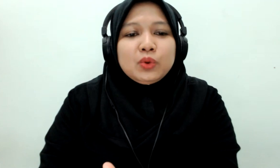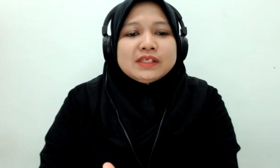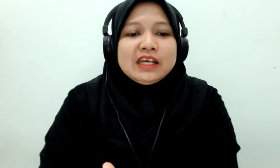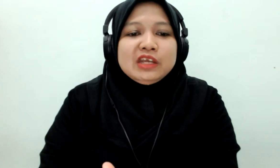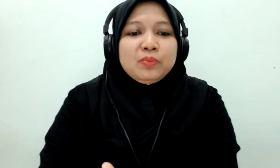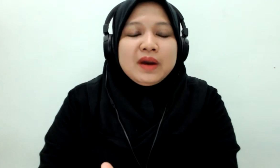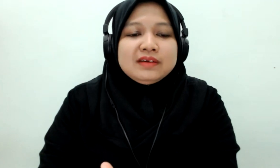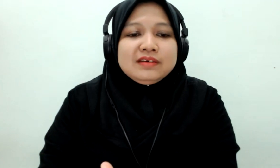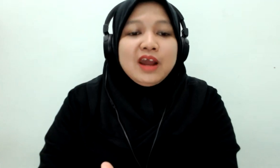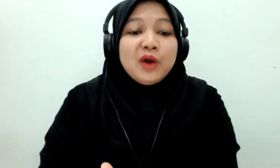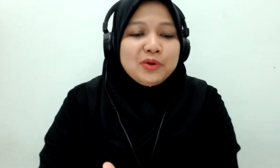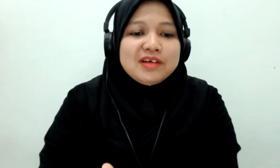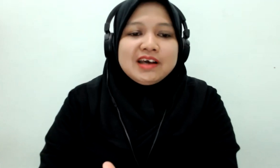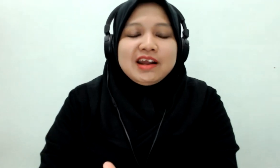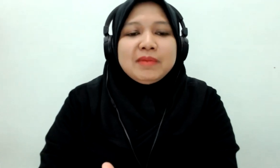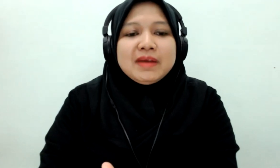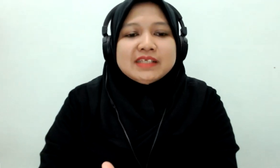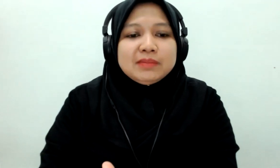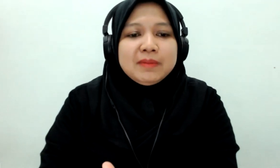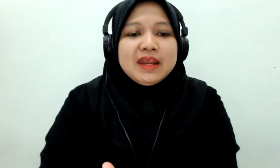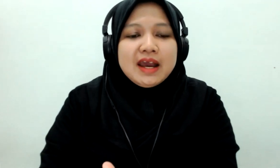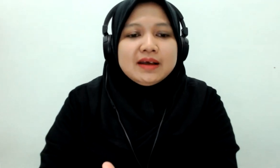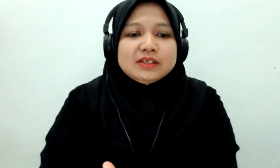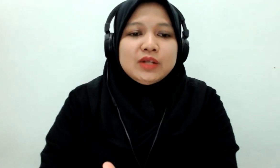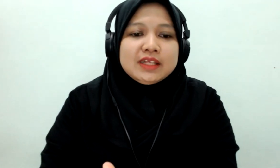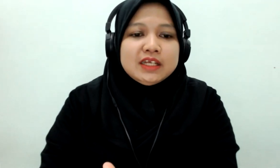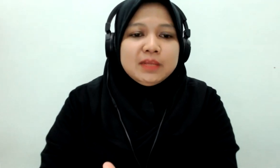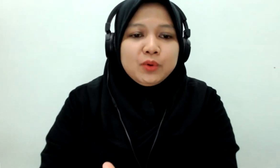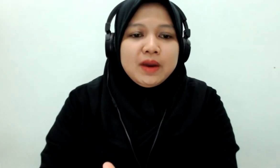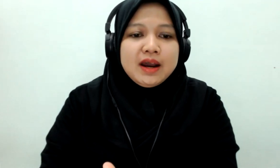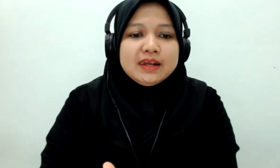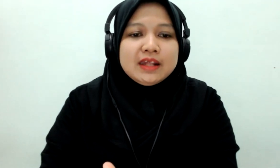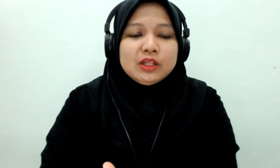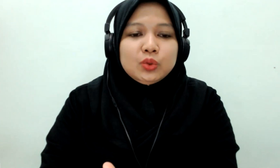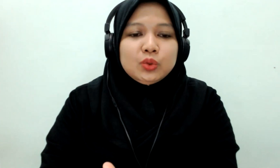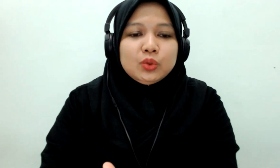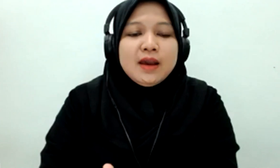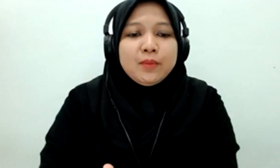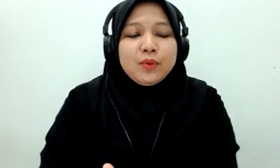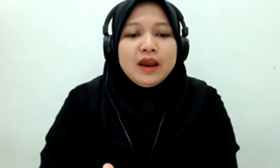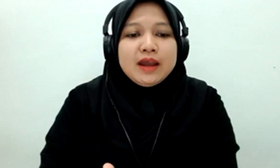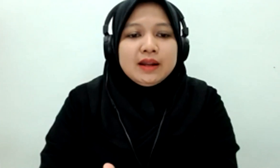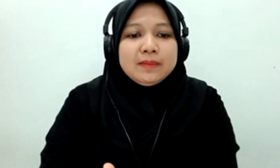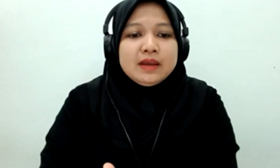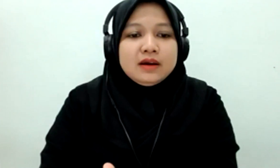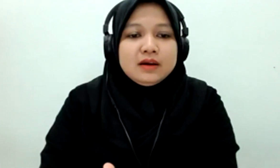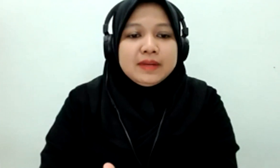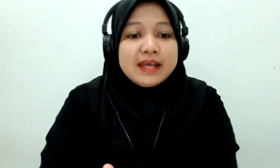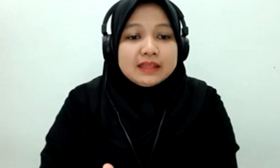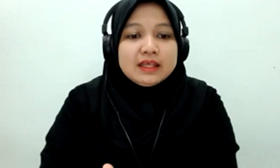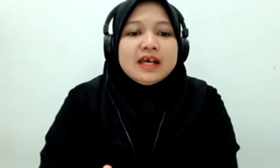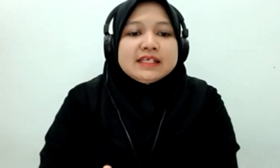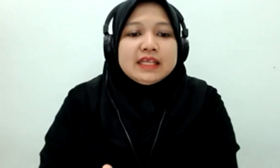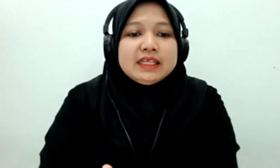adalah situasi kehidupan dahulu dan sekarang memang sangat berbeda sudah terjadi perubahan dan tentunya perubahan yang lebih